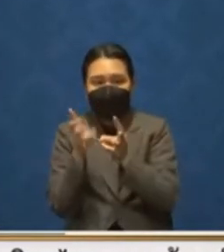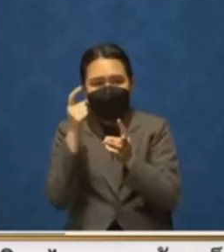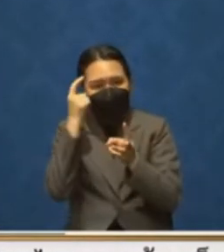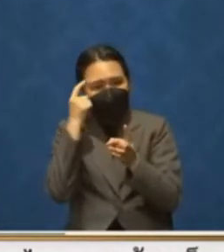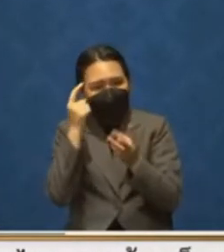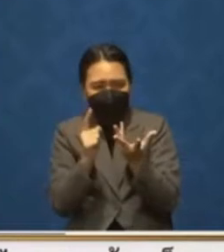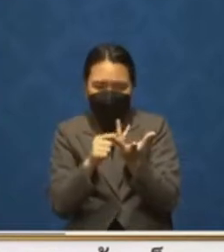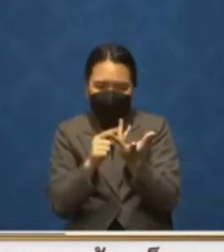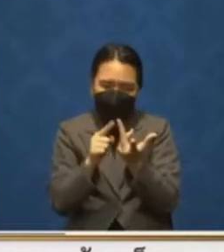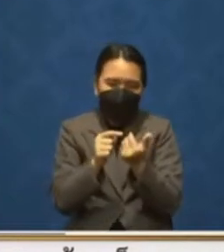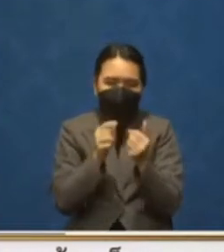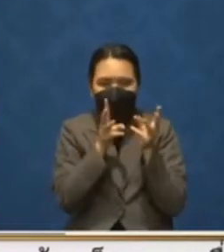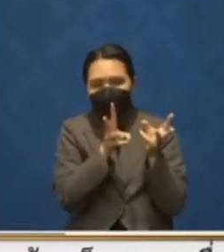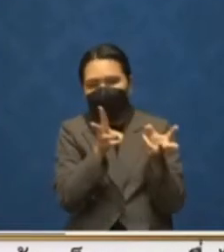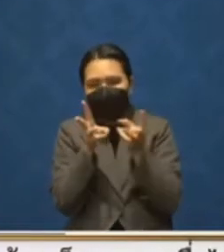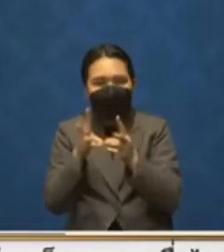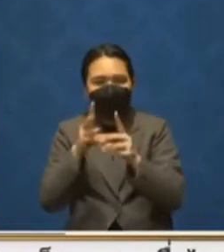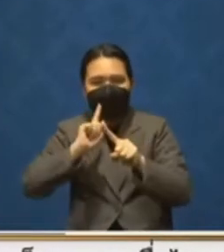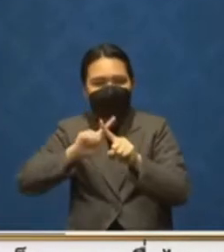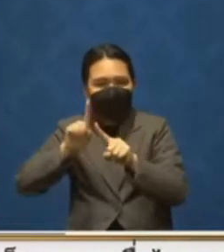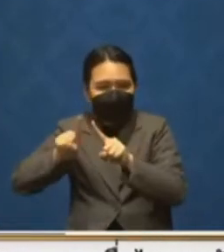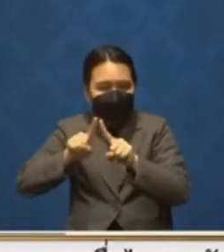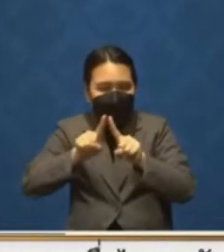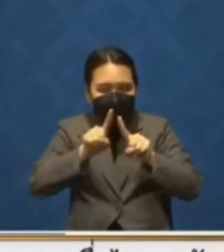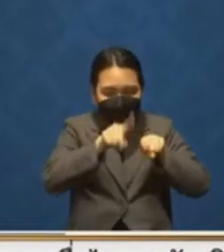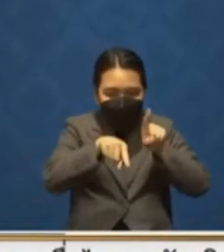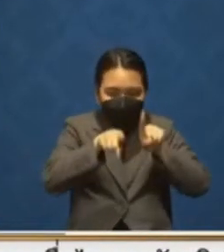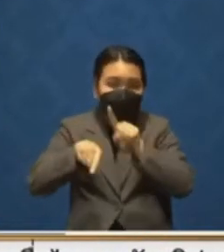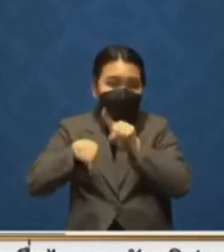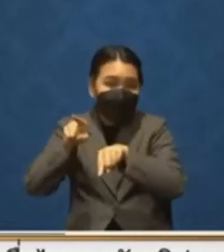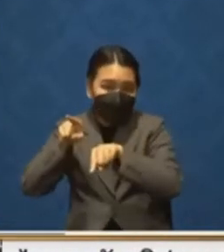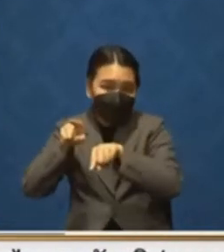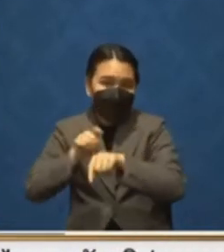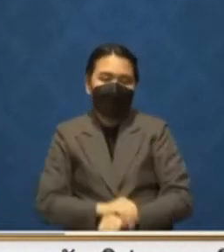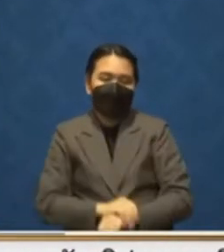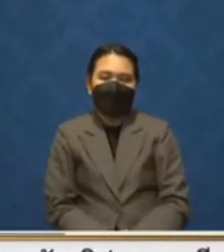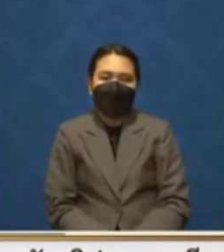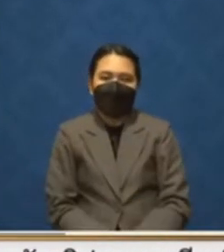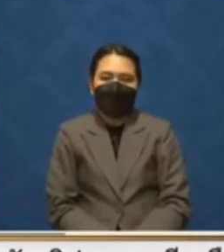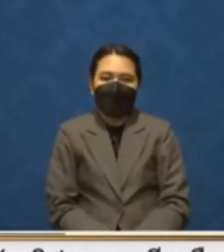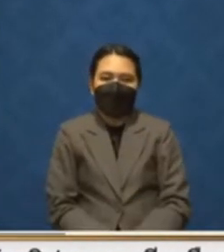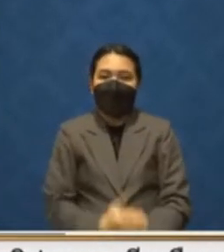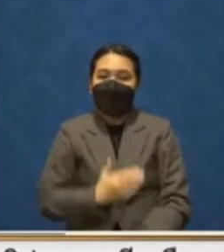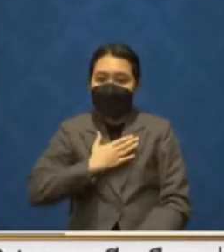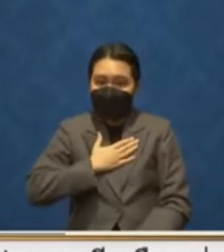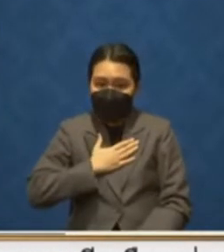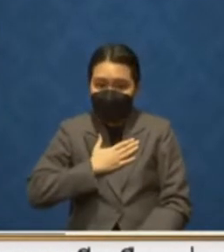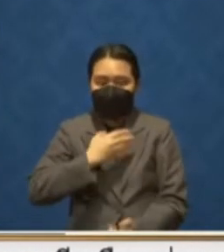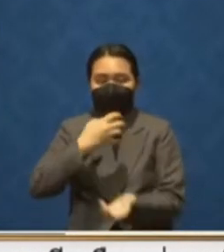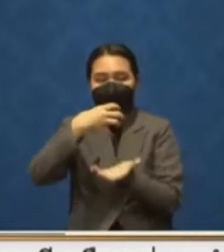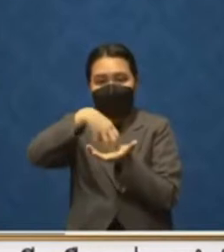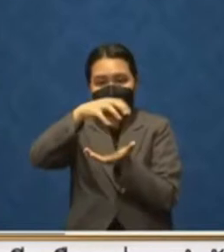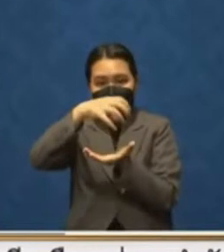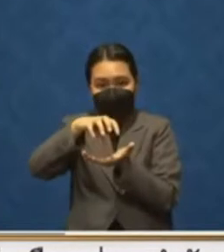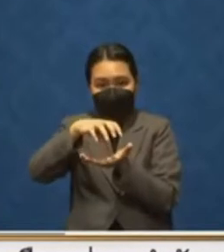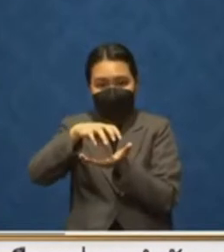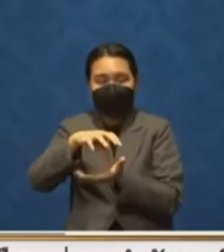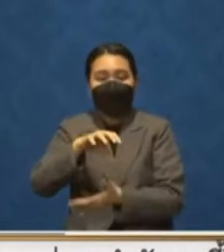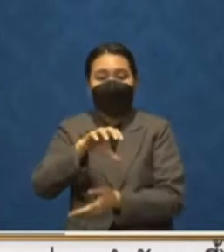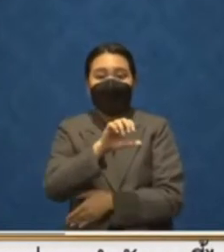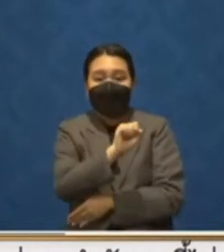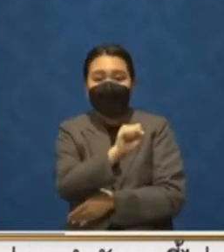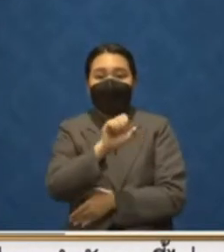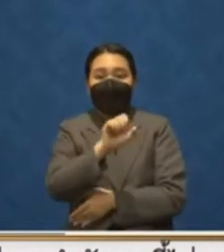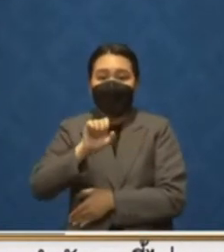ๆวิถีว่าต่างกันก็อยากจะเรียนกับทางสมาชิกสภา